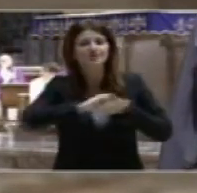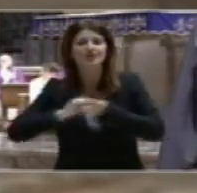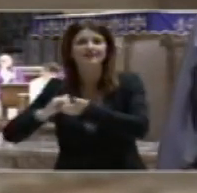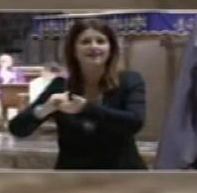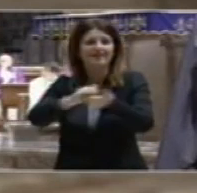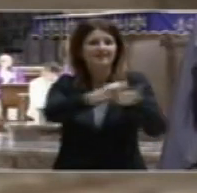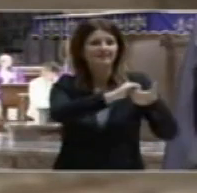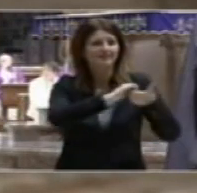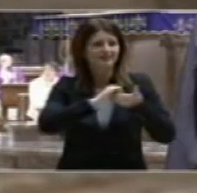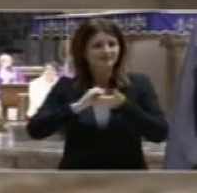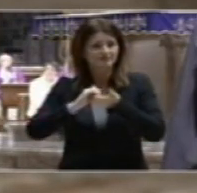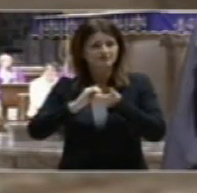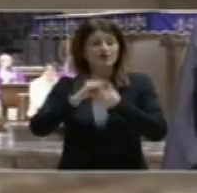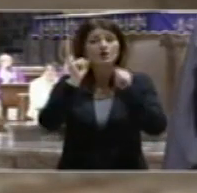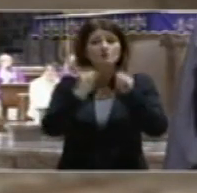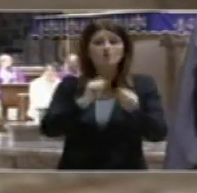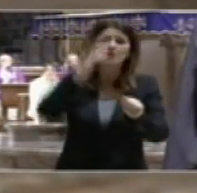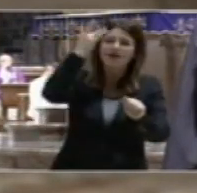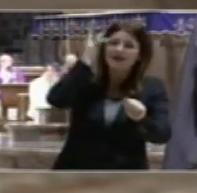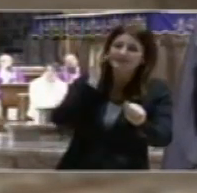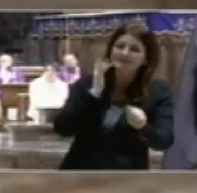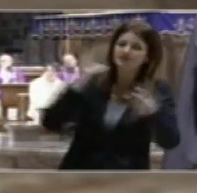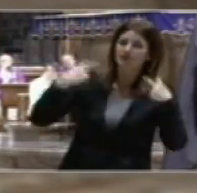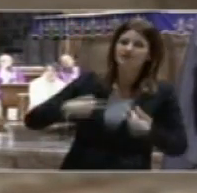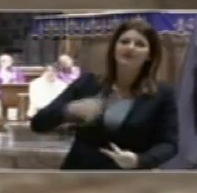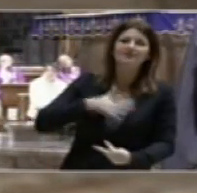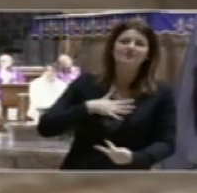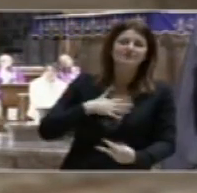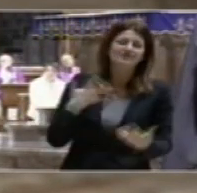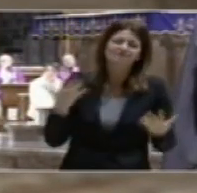anche mettendo a rischio la propria vita.